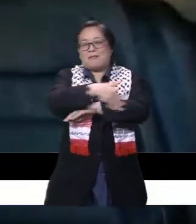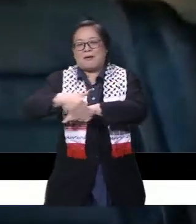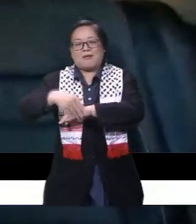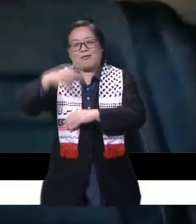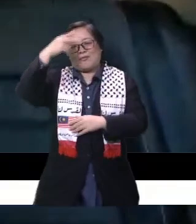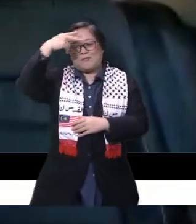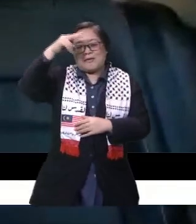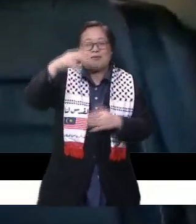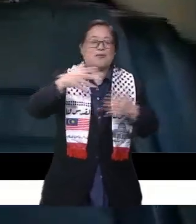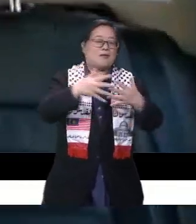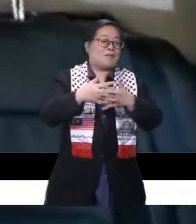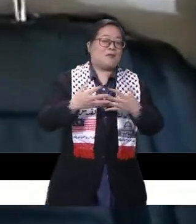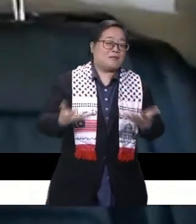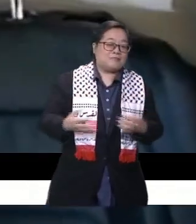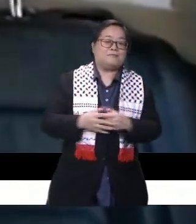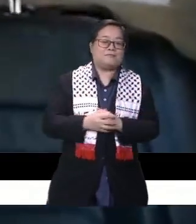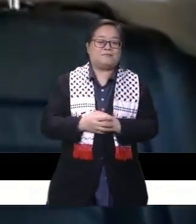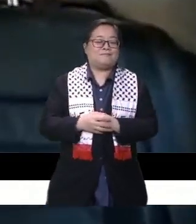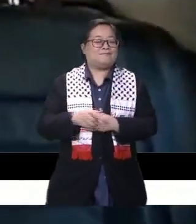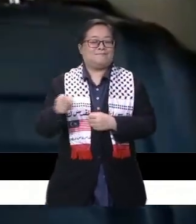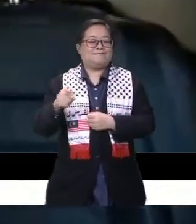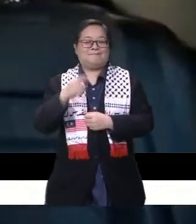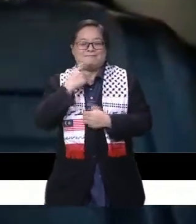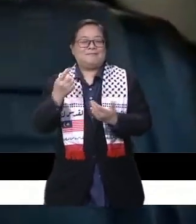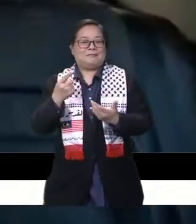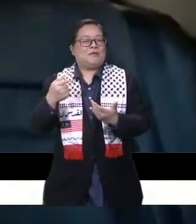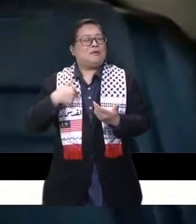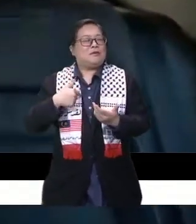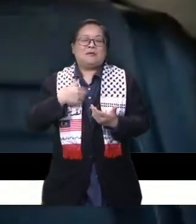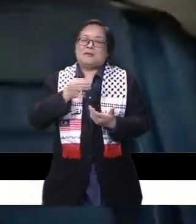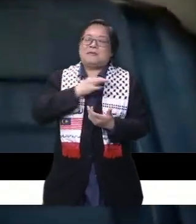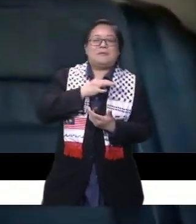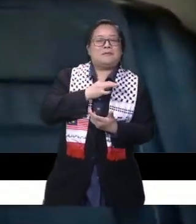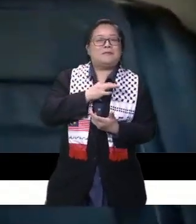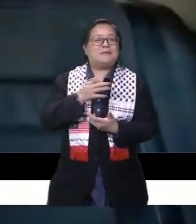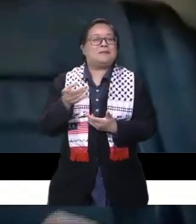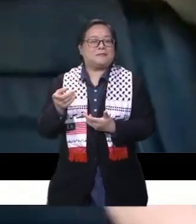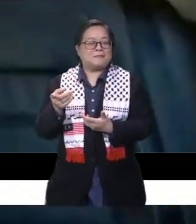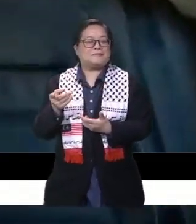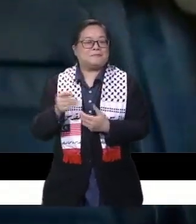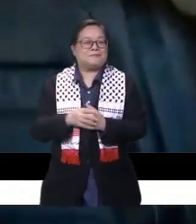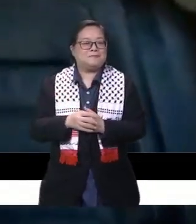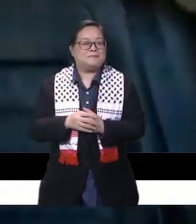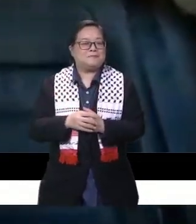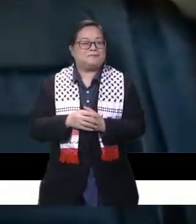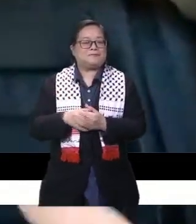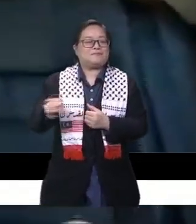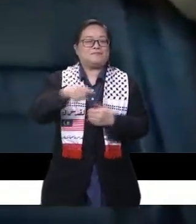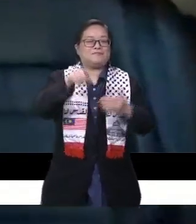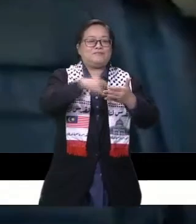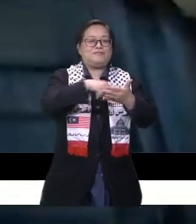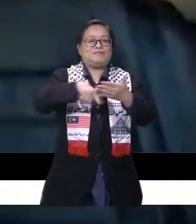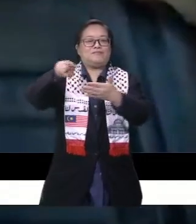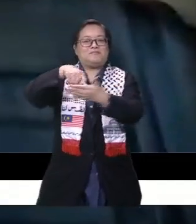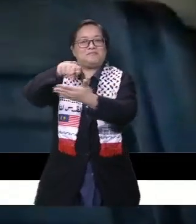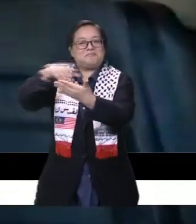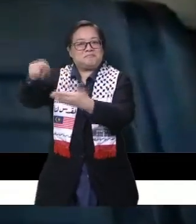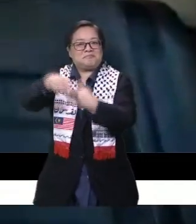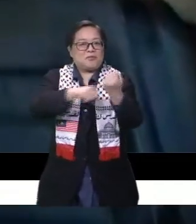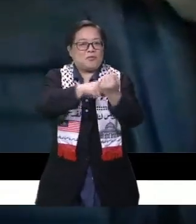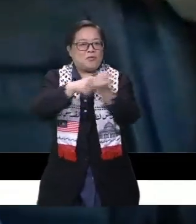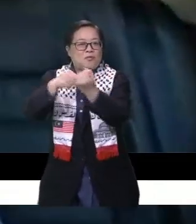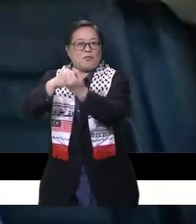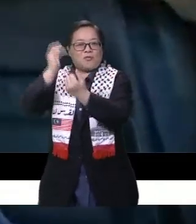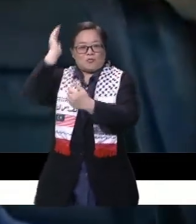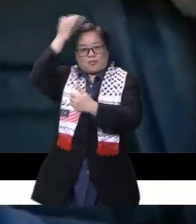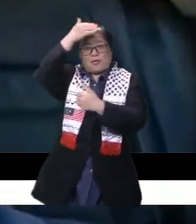Amerika Syarikat umpamanya dan dan ini yang dikatakan menarik perhatian a pengundi-pengundi untuk memberi sokongan kepada